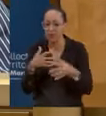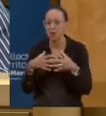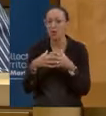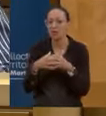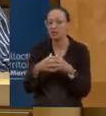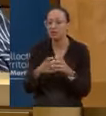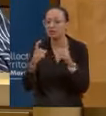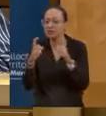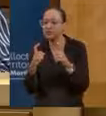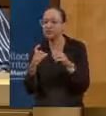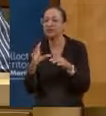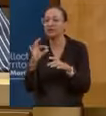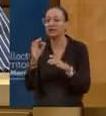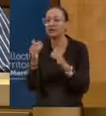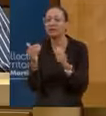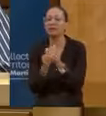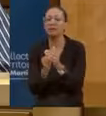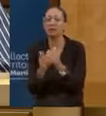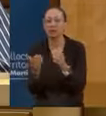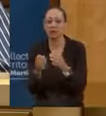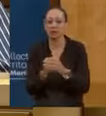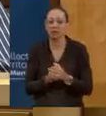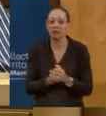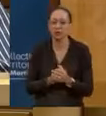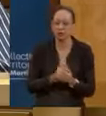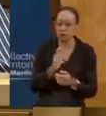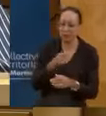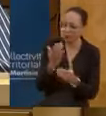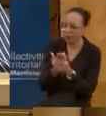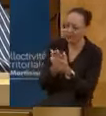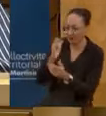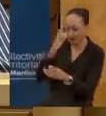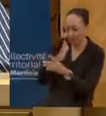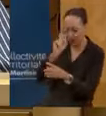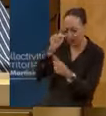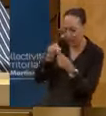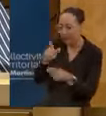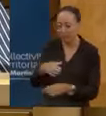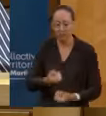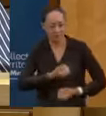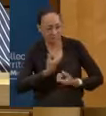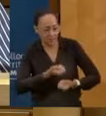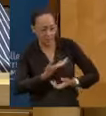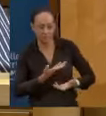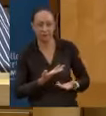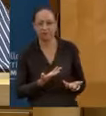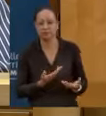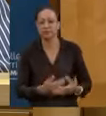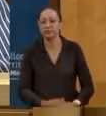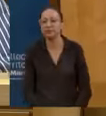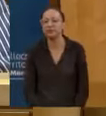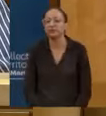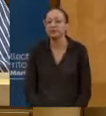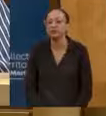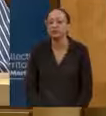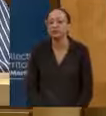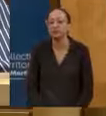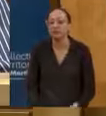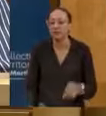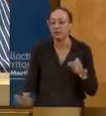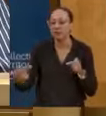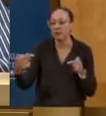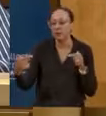50 000. Donc, il y a un dossier. Laisse-moi parler, camarade. Laissez-moi parler. Pourquoi doubler temps? Un dossier